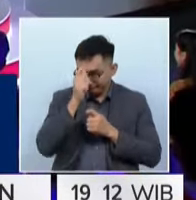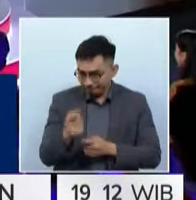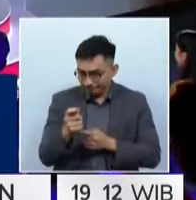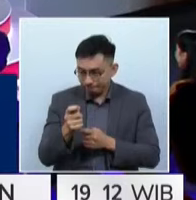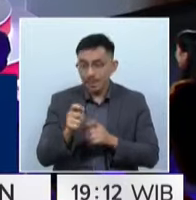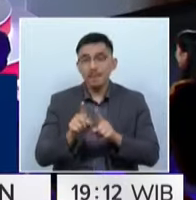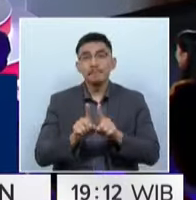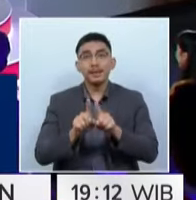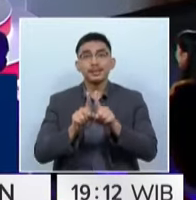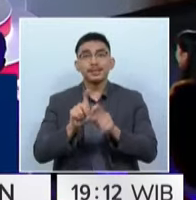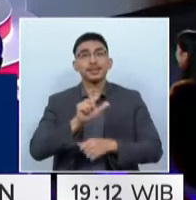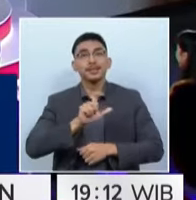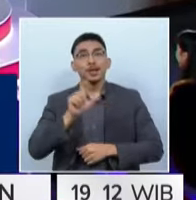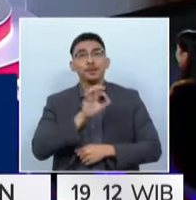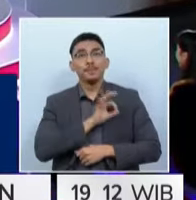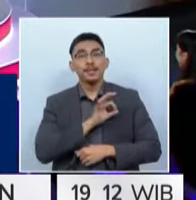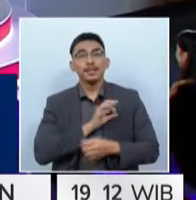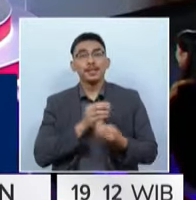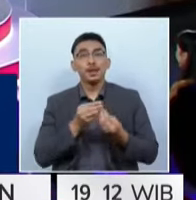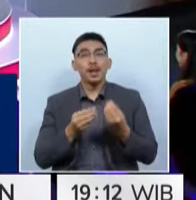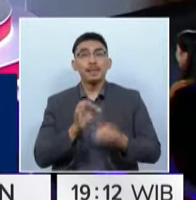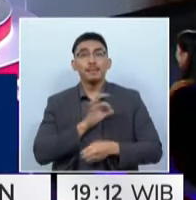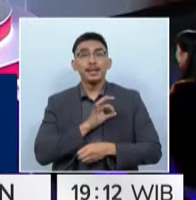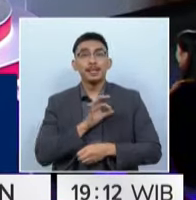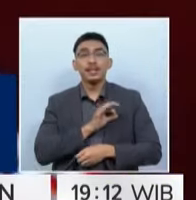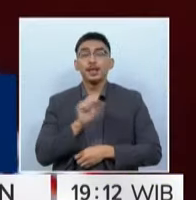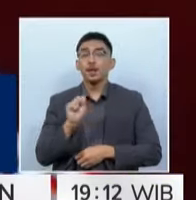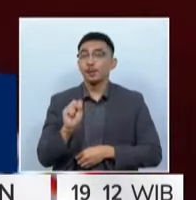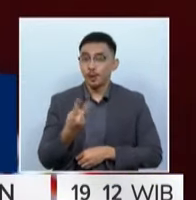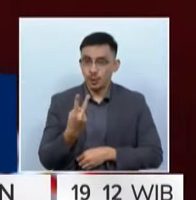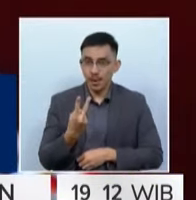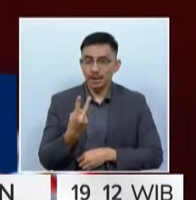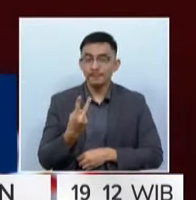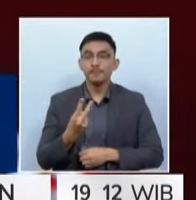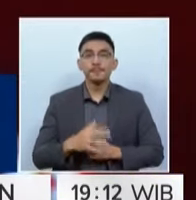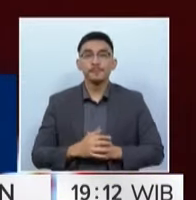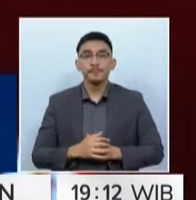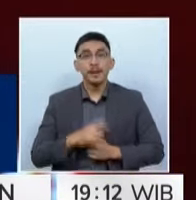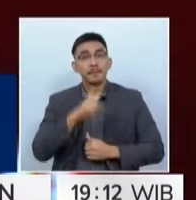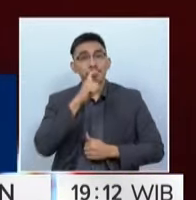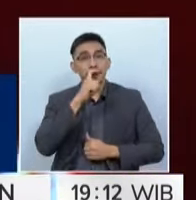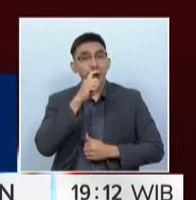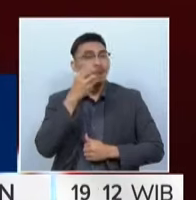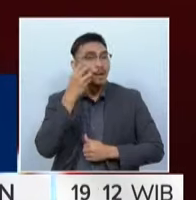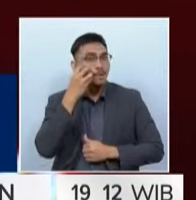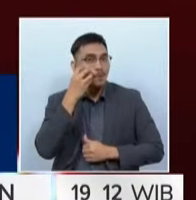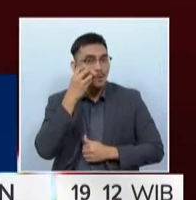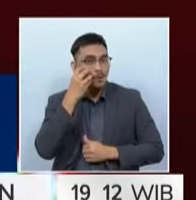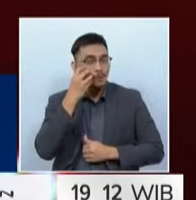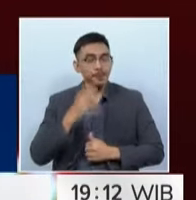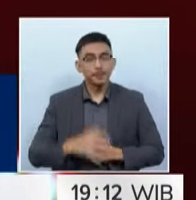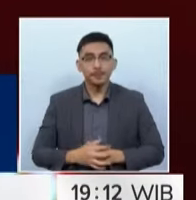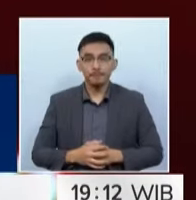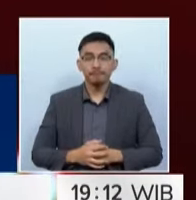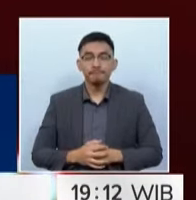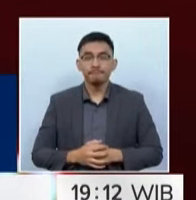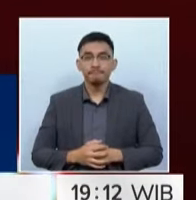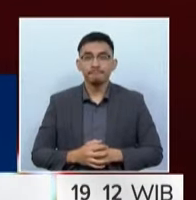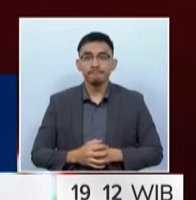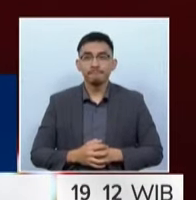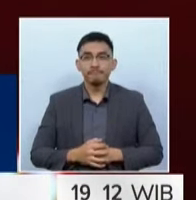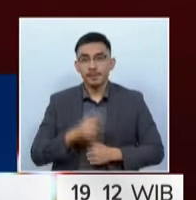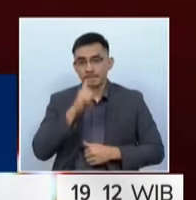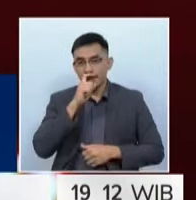calon presiden wakil presiden nomor urut 2 Bapak Haj Prabowo Subianto dan Bapak